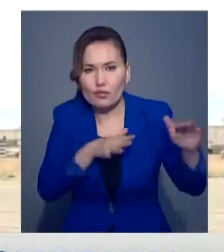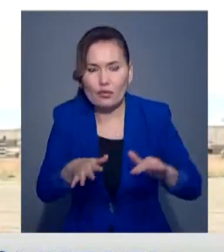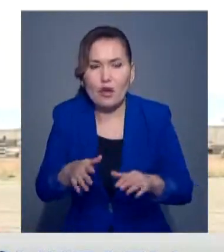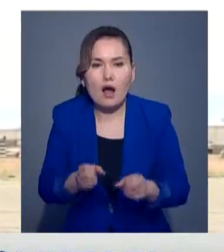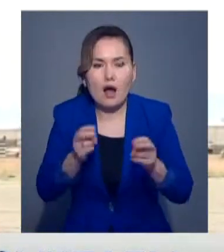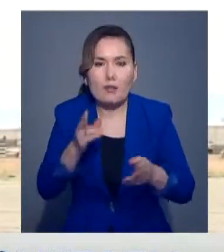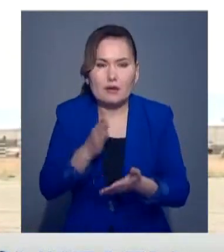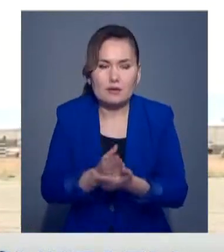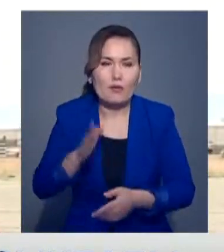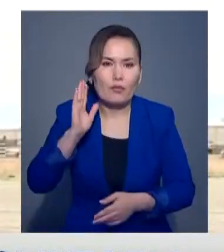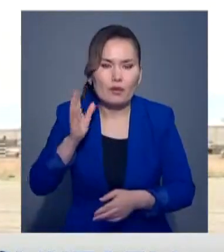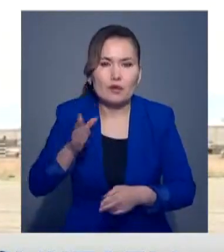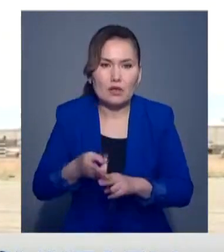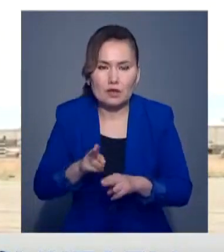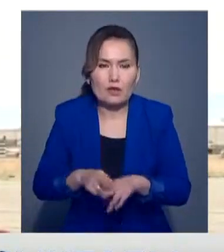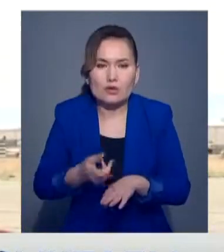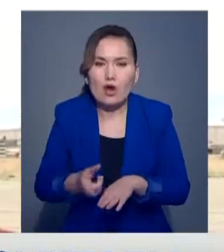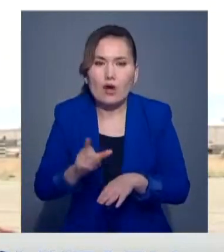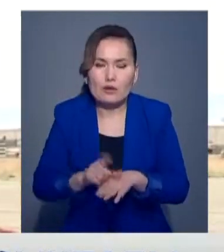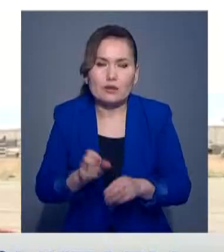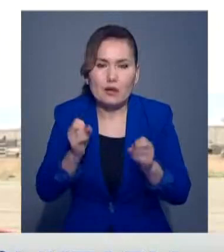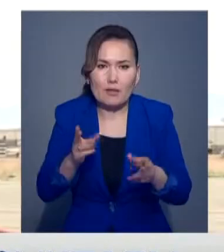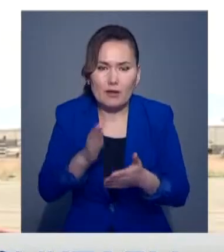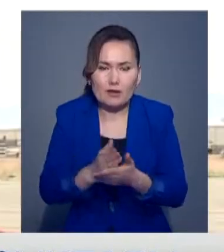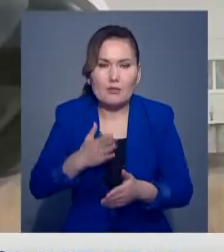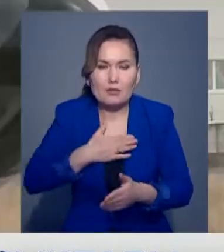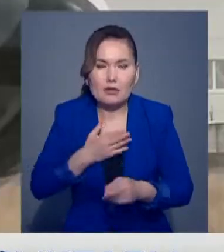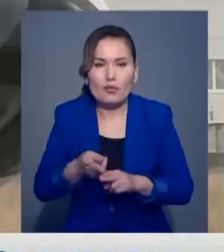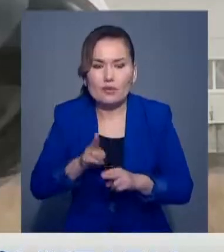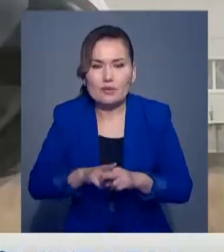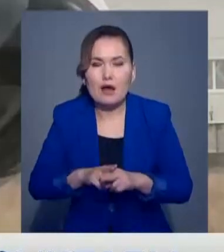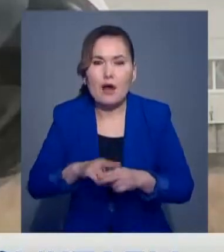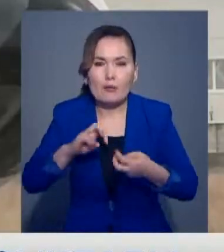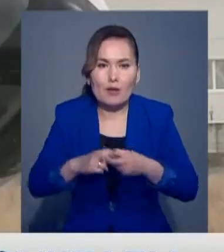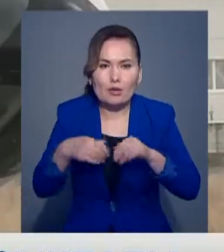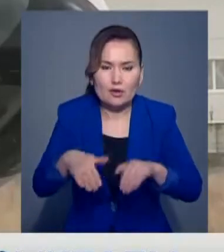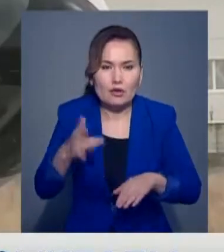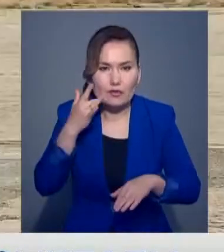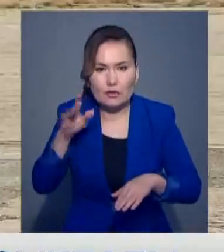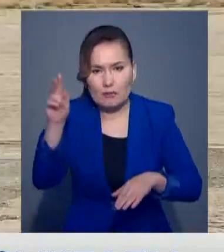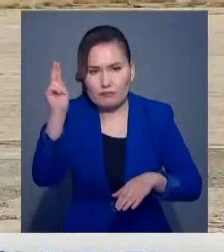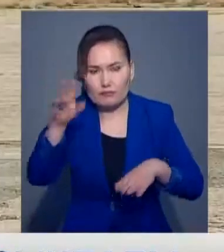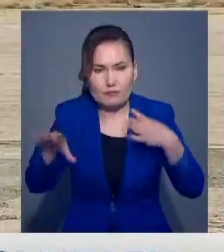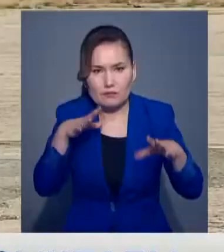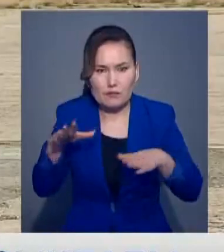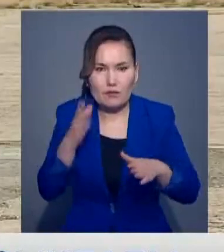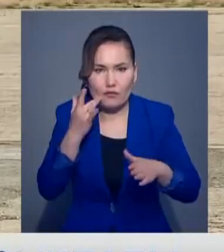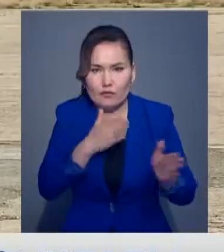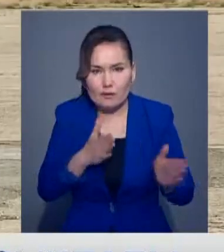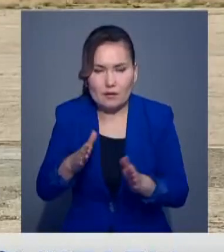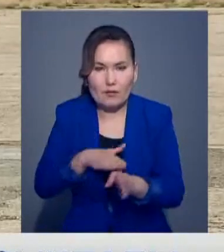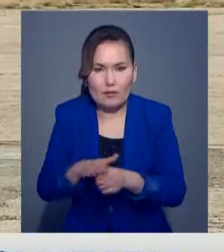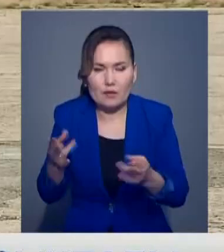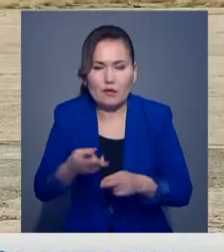әлі кемшіліктер бізде бар. Сол кемшіліктерді жою үшін осында жаттығу өткізуіміз керек. Елді мекендерді